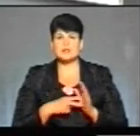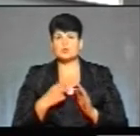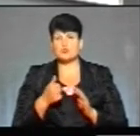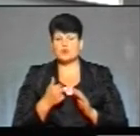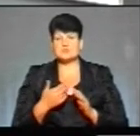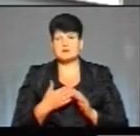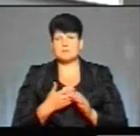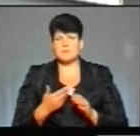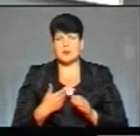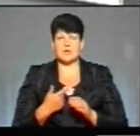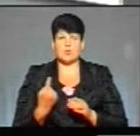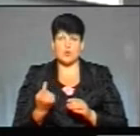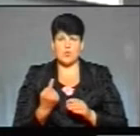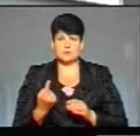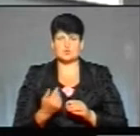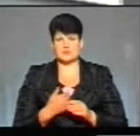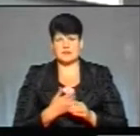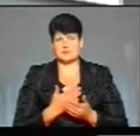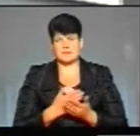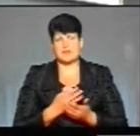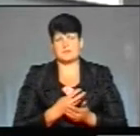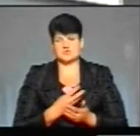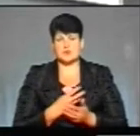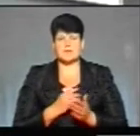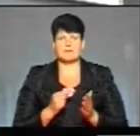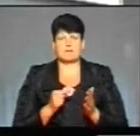область мали бажання попасти в